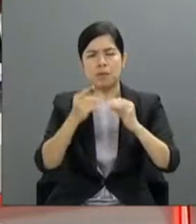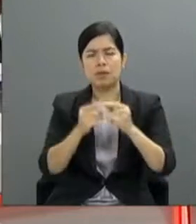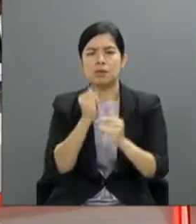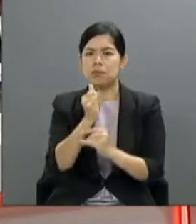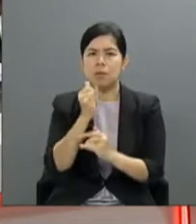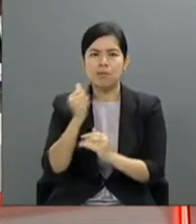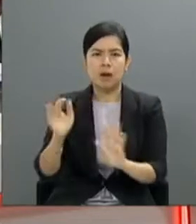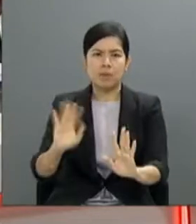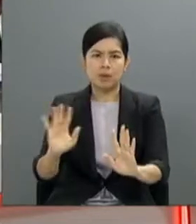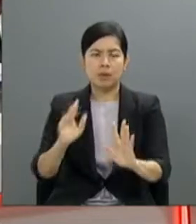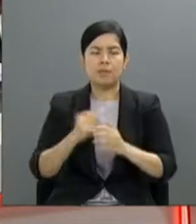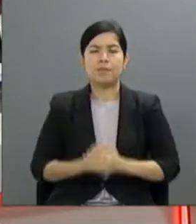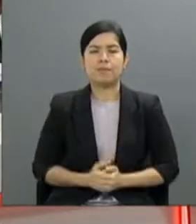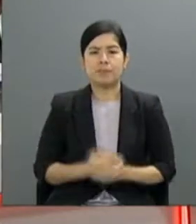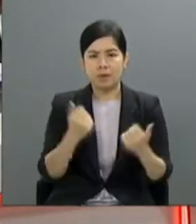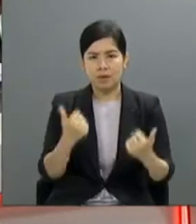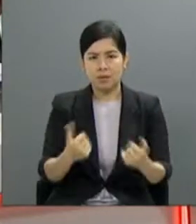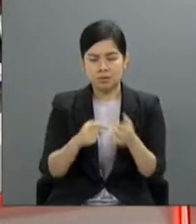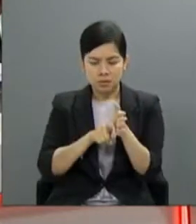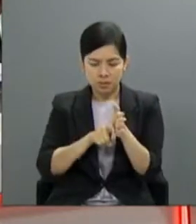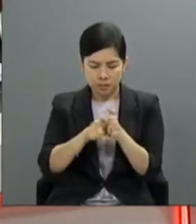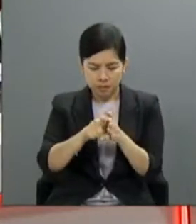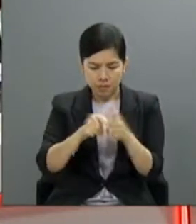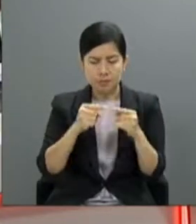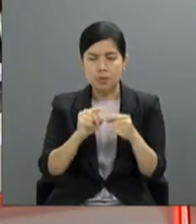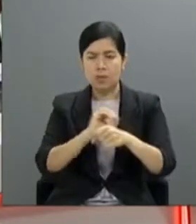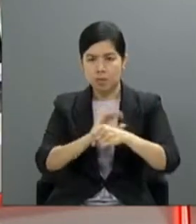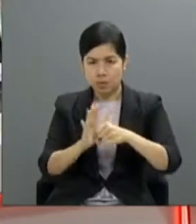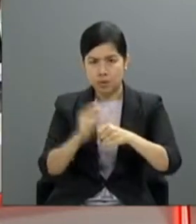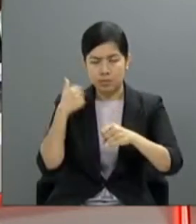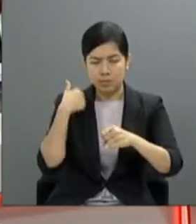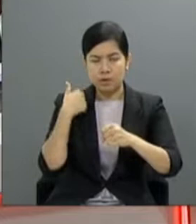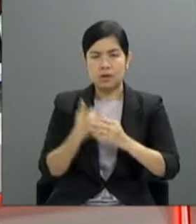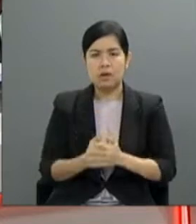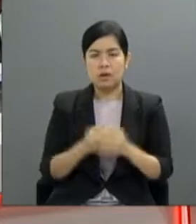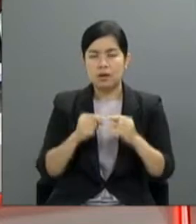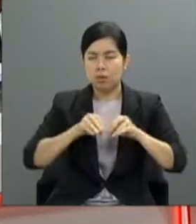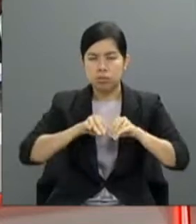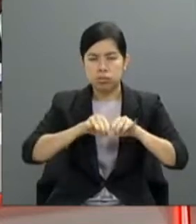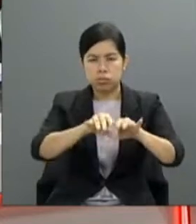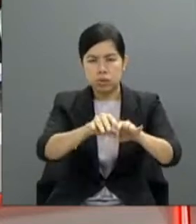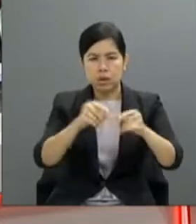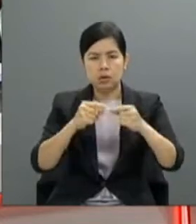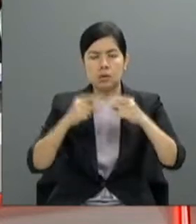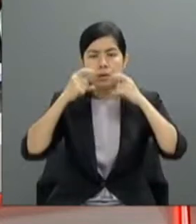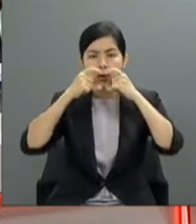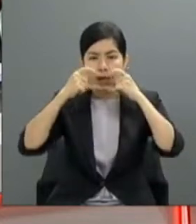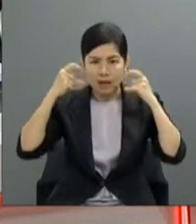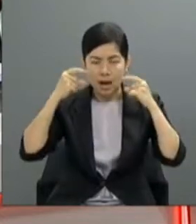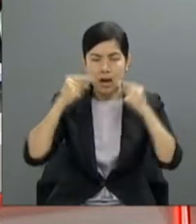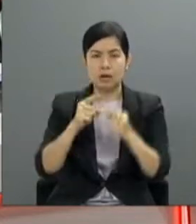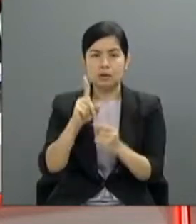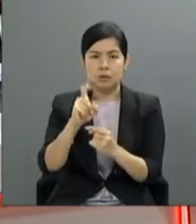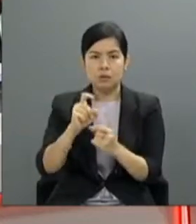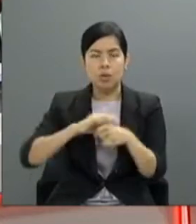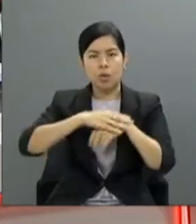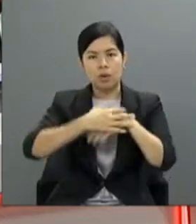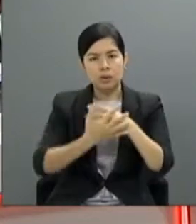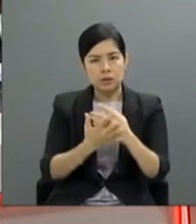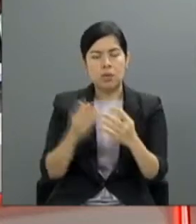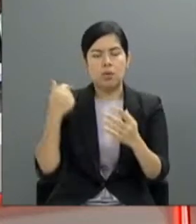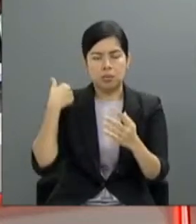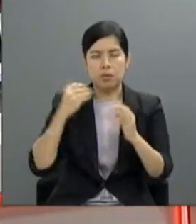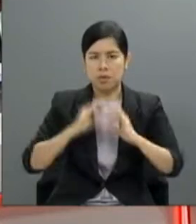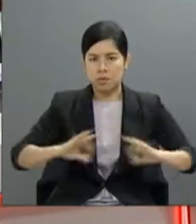ในช่วงการระบาดของโควิด19นะคะจะเห็นได้ว่าช่วงนี้ทั้งหน้ากากอนามัยนะคะเจลแอลกอฮอล์เจลล้างมือต่างๆเนี่ยล้วนเป็นที่ต้องการมากม